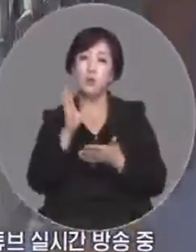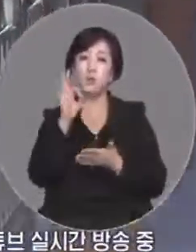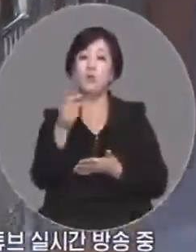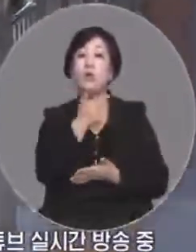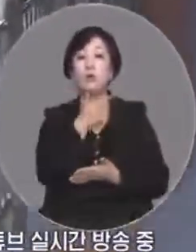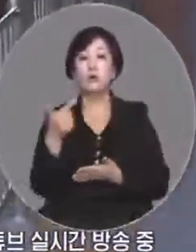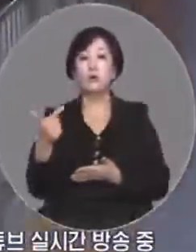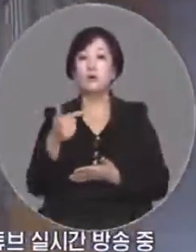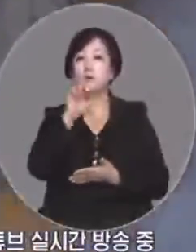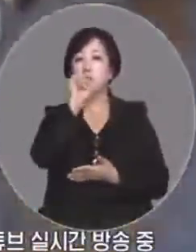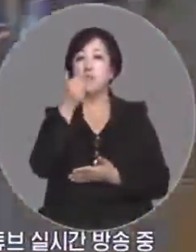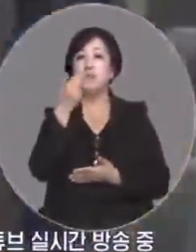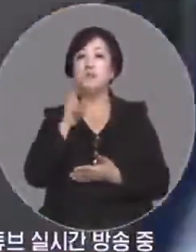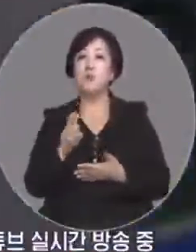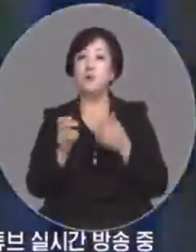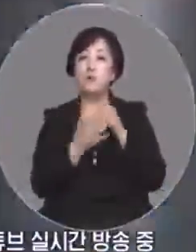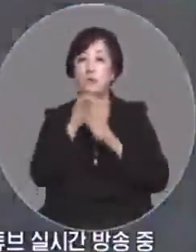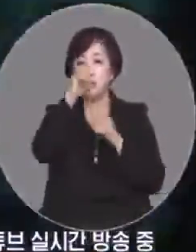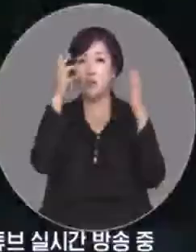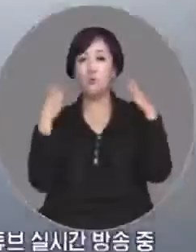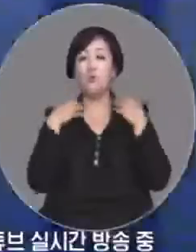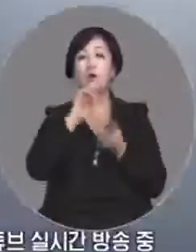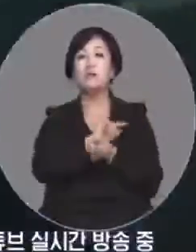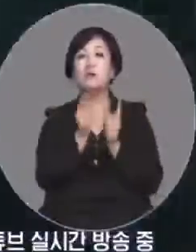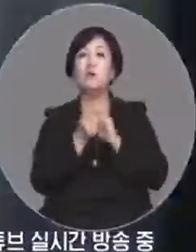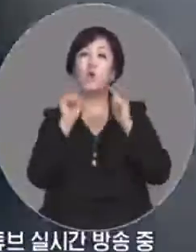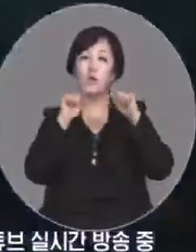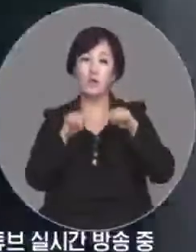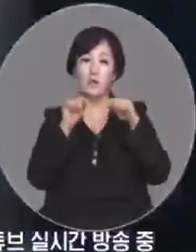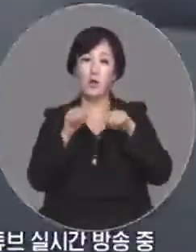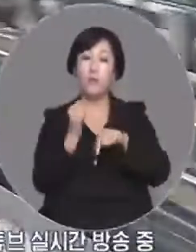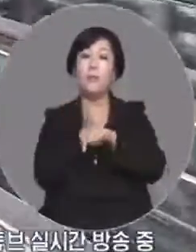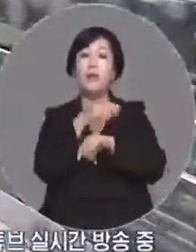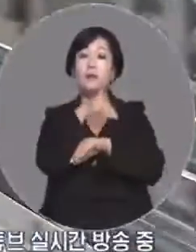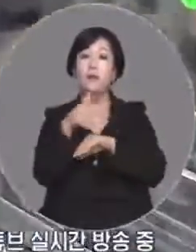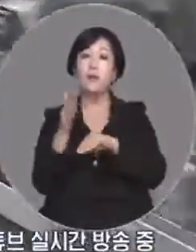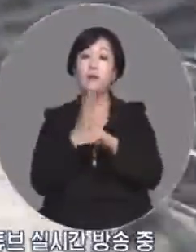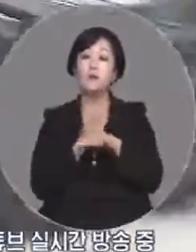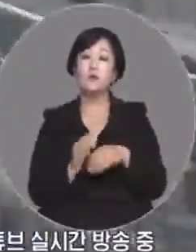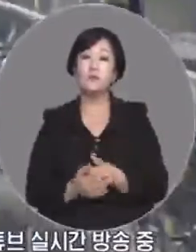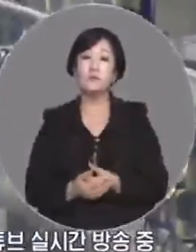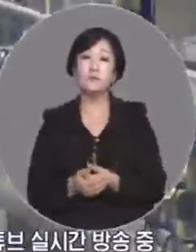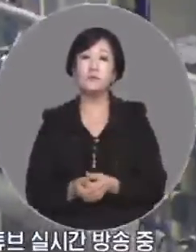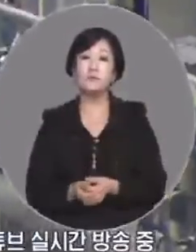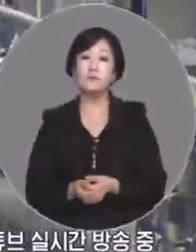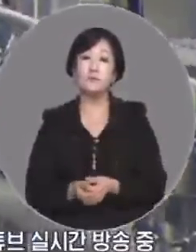있는 단점이 우려된다며 정부와 긴밀히 협의할 방침이라고 밝혔습니다.